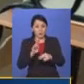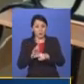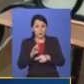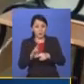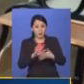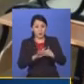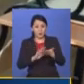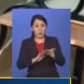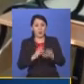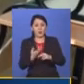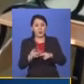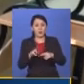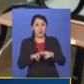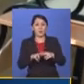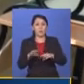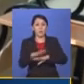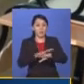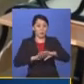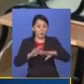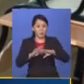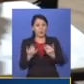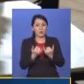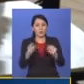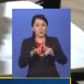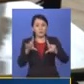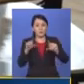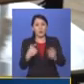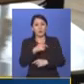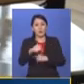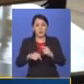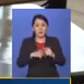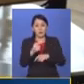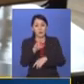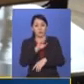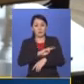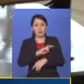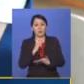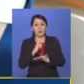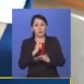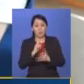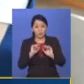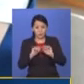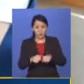алуларын жалғастырады. Халыққа байланысы қызмет көрсететін нысандарға бизнес орталықтарына жұмыс істеуге рұқсат етіледі.